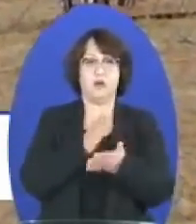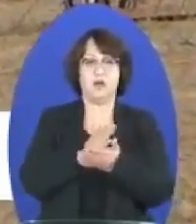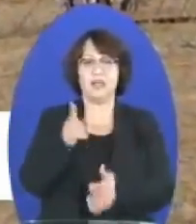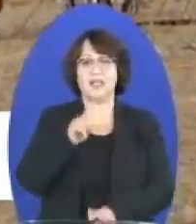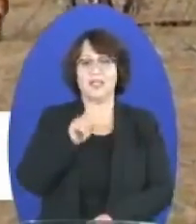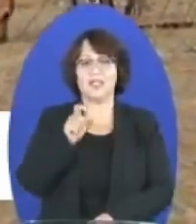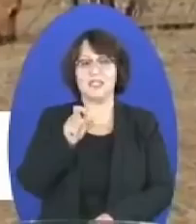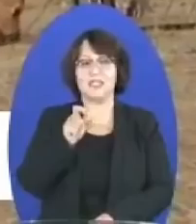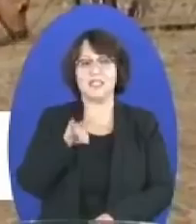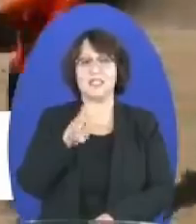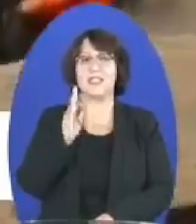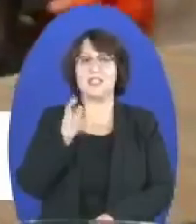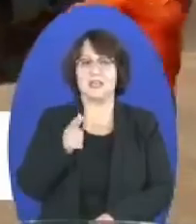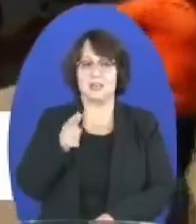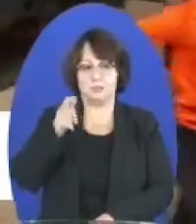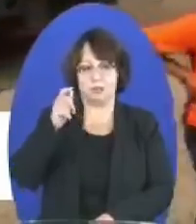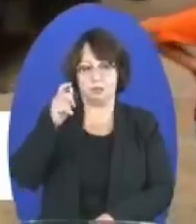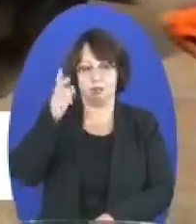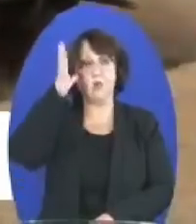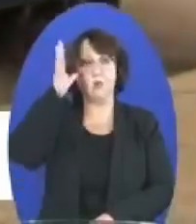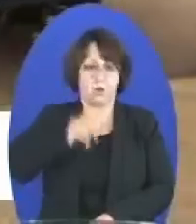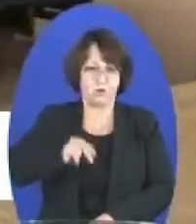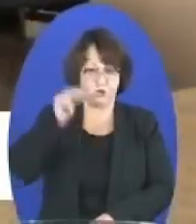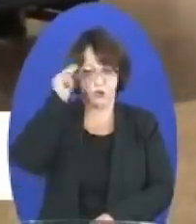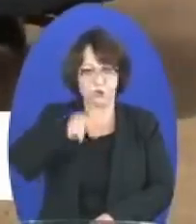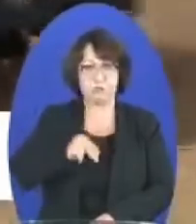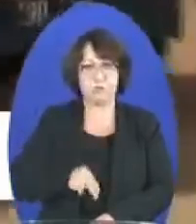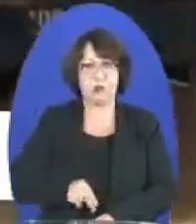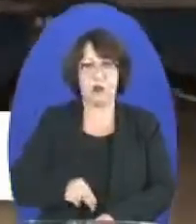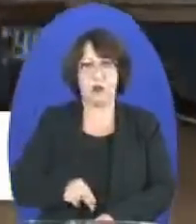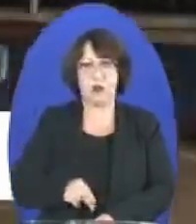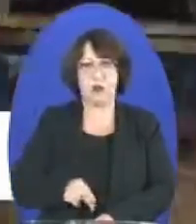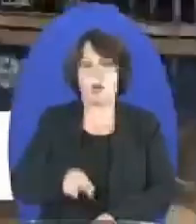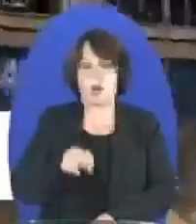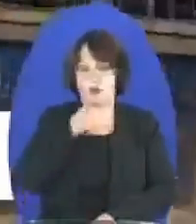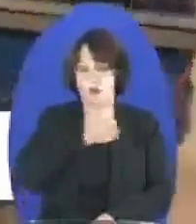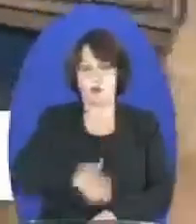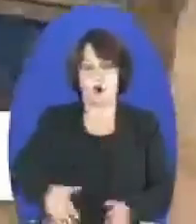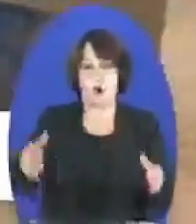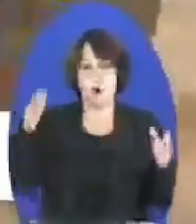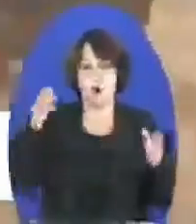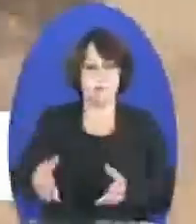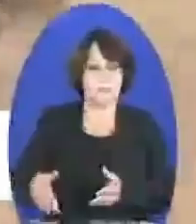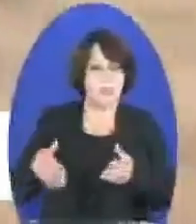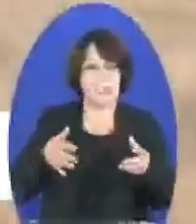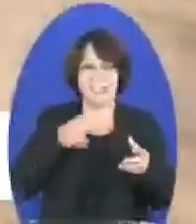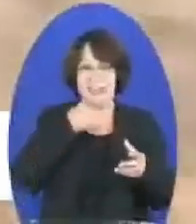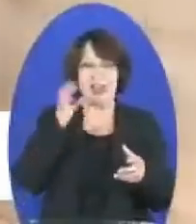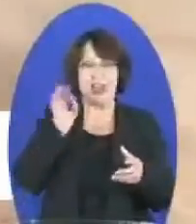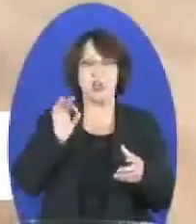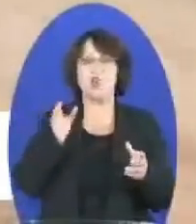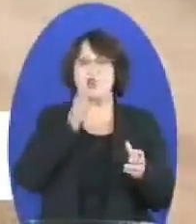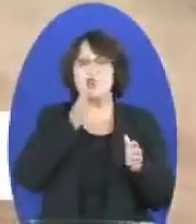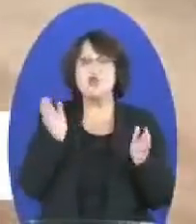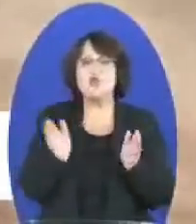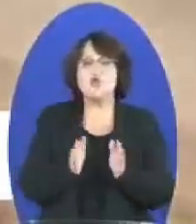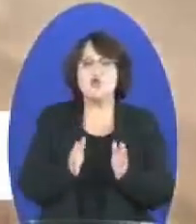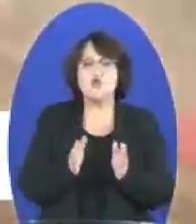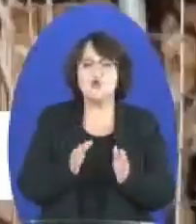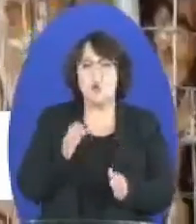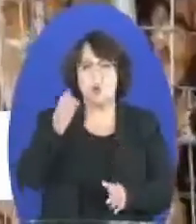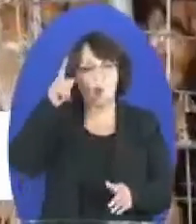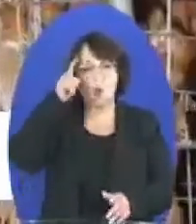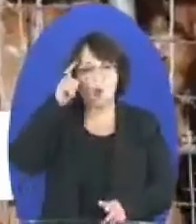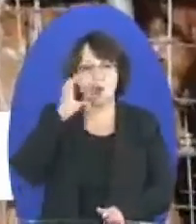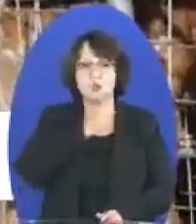байгаа. Зэрлэгшсэн ото. Нас бий гүйдсэн бугыг тээвэрлэн нутаг сэлгэхэд баггүй хүндрэл учрддаг байна. Иймд бага насанд нь тээвэрлэн үнэнний сүгээр